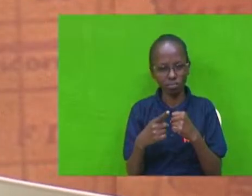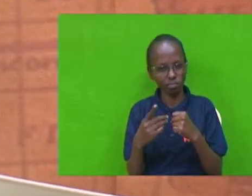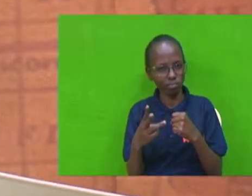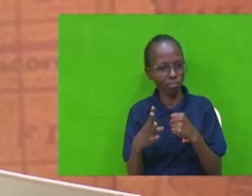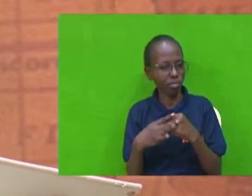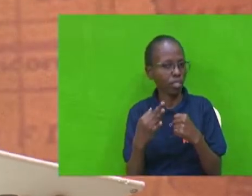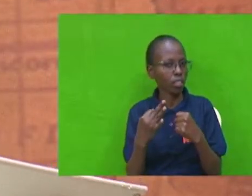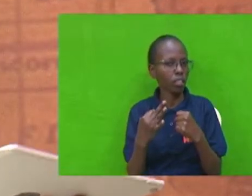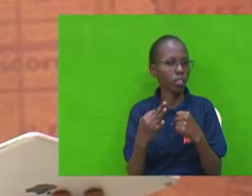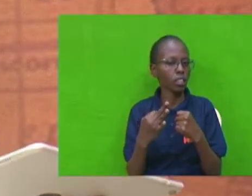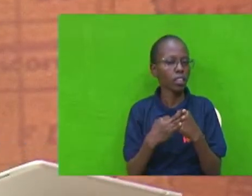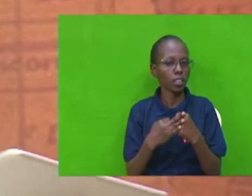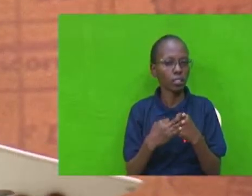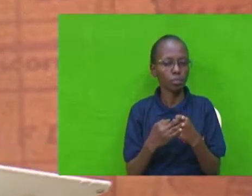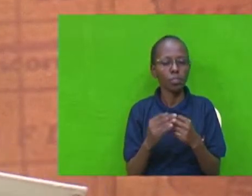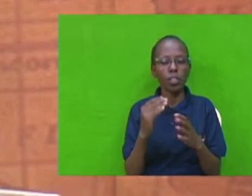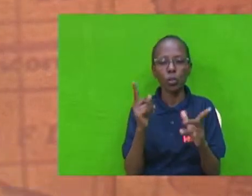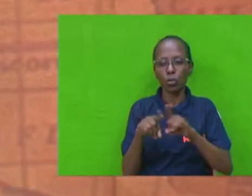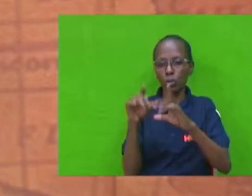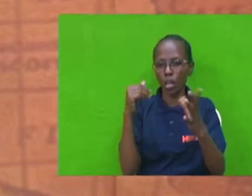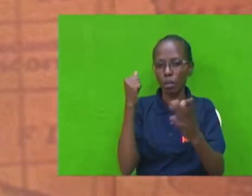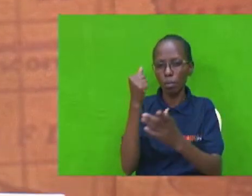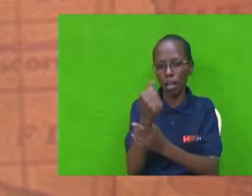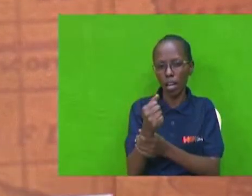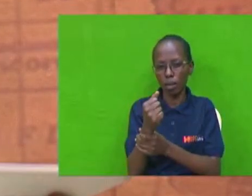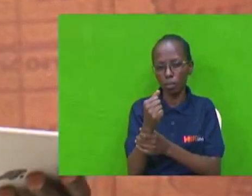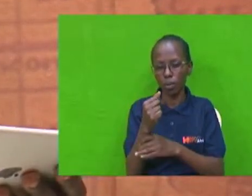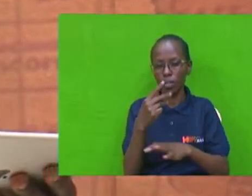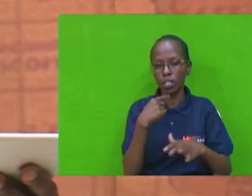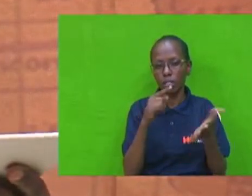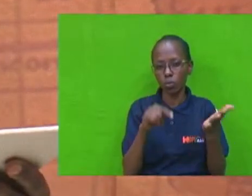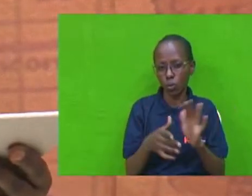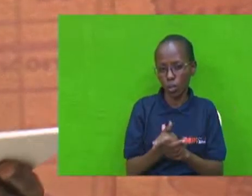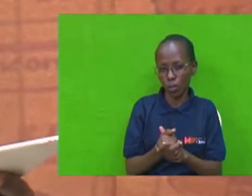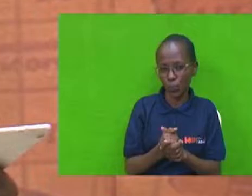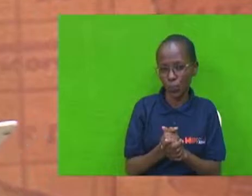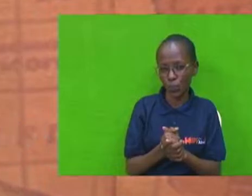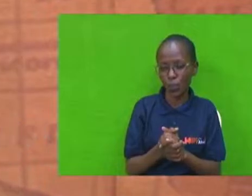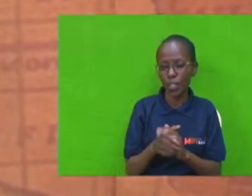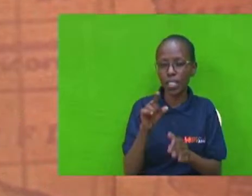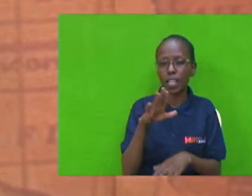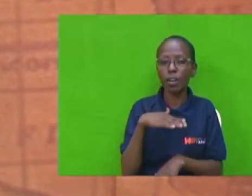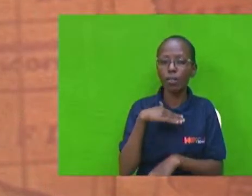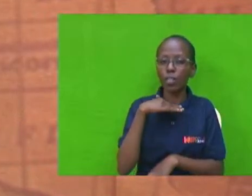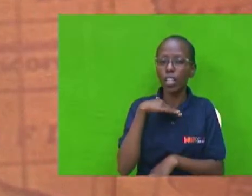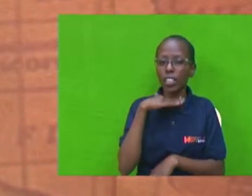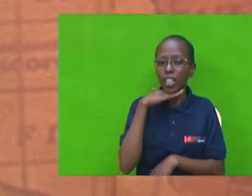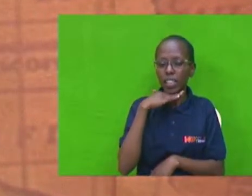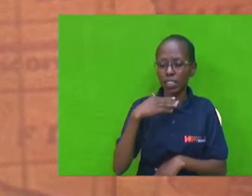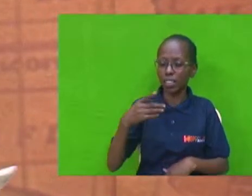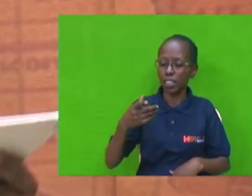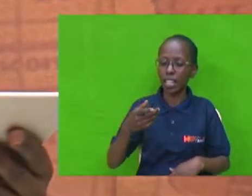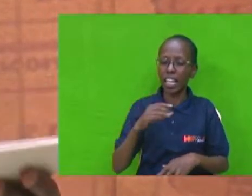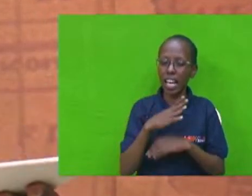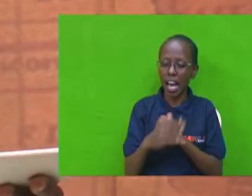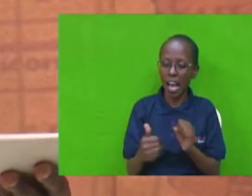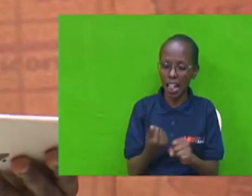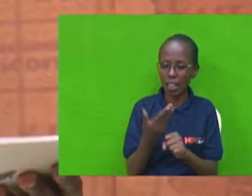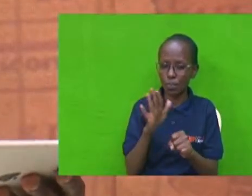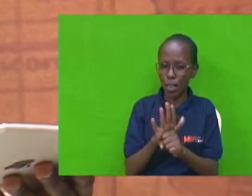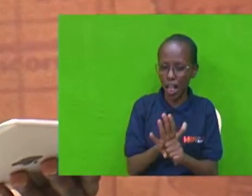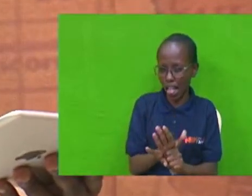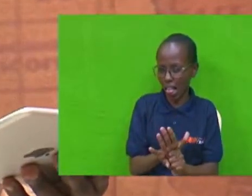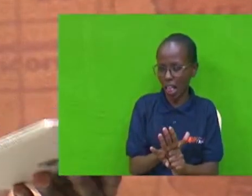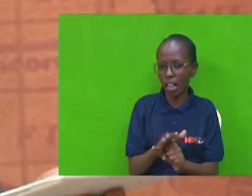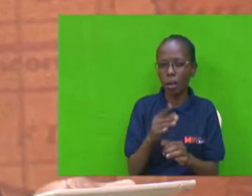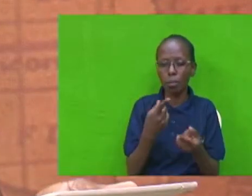ngapi 25 mstari wa 8 inasema pia alikufa akiwa ameshiba miaka. Lakini miaka